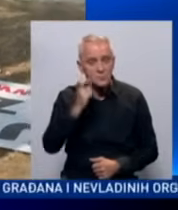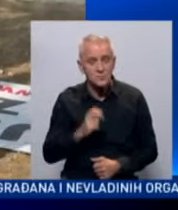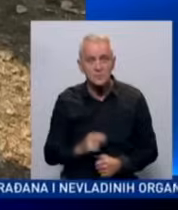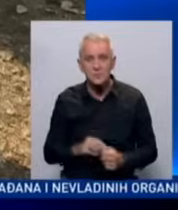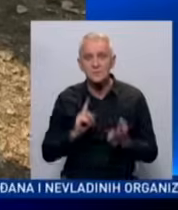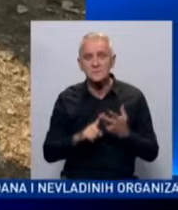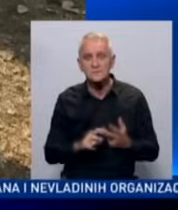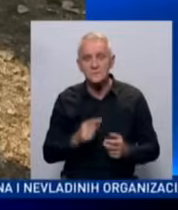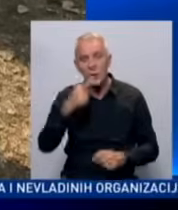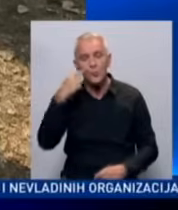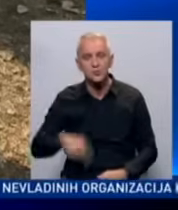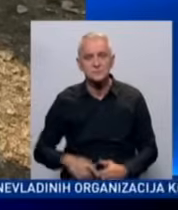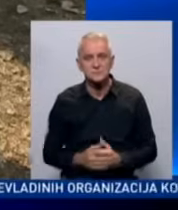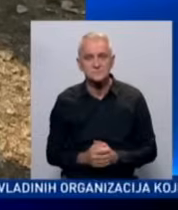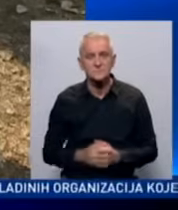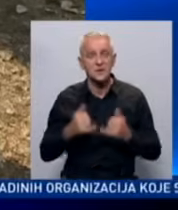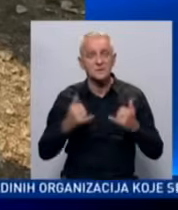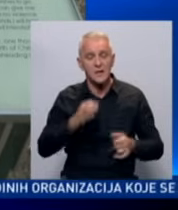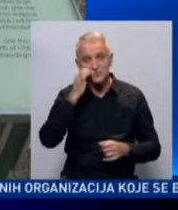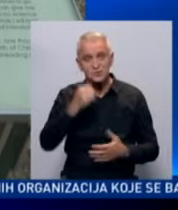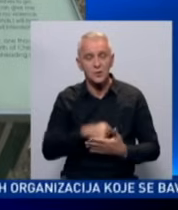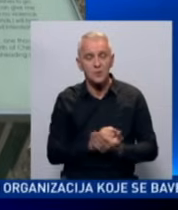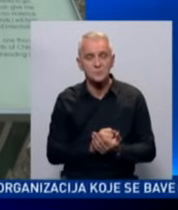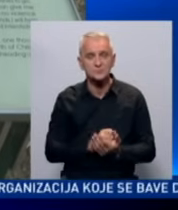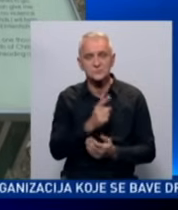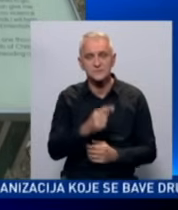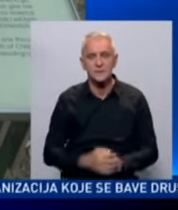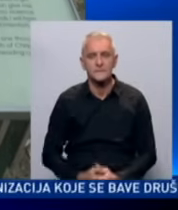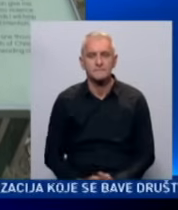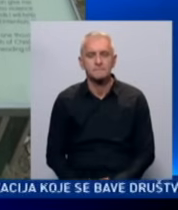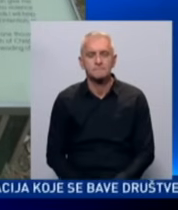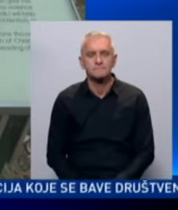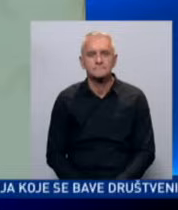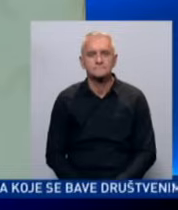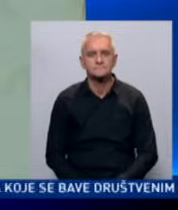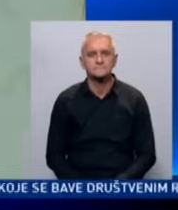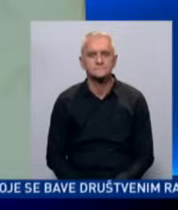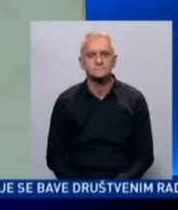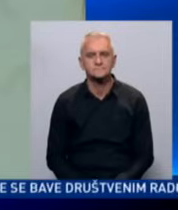Sankt Peterburgu u Rusiji. Današnji dan obilježio je i Forum građana Zenice.